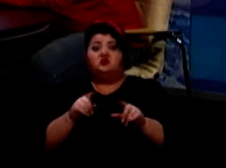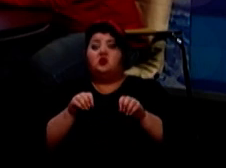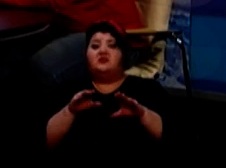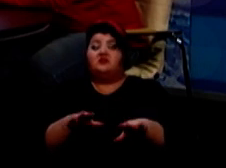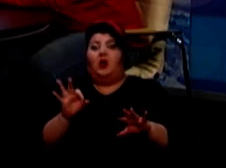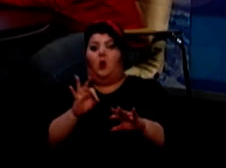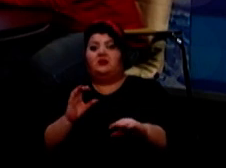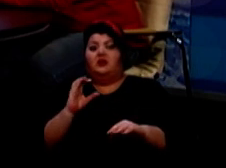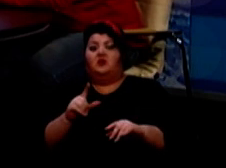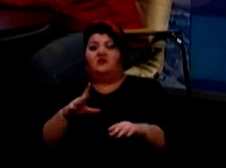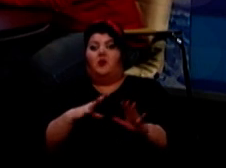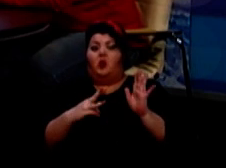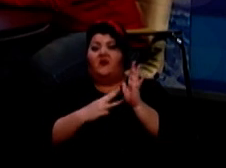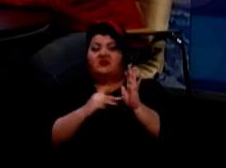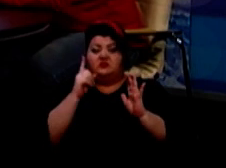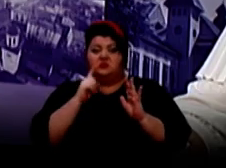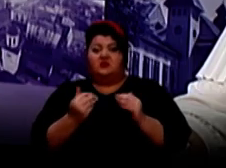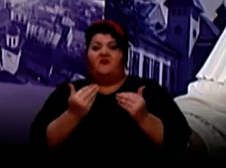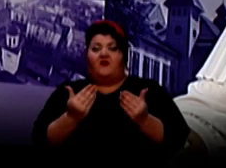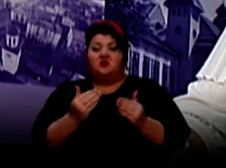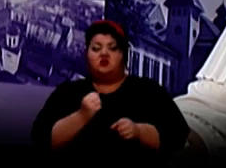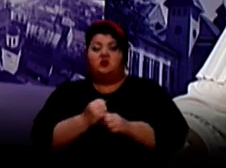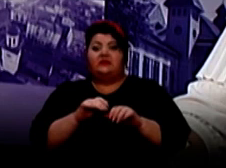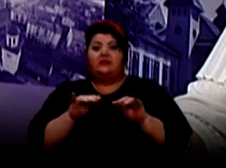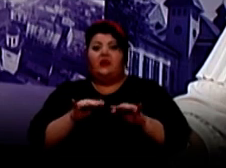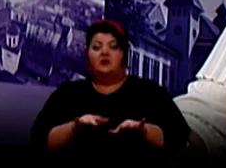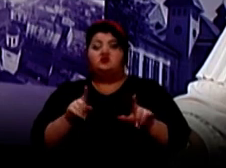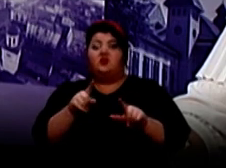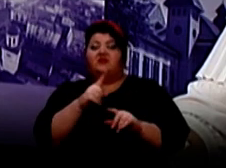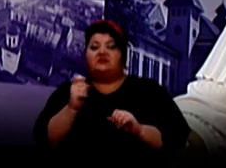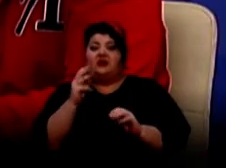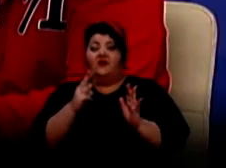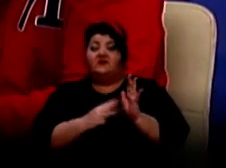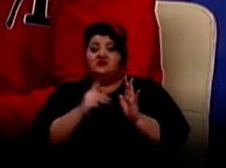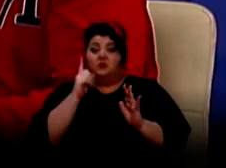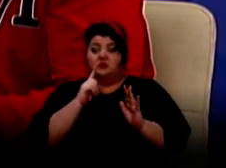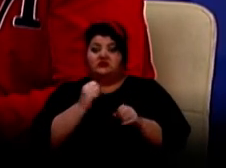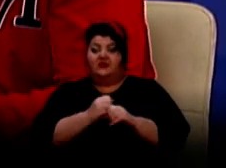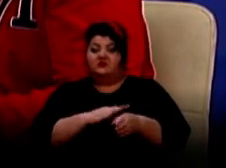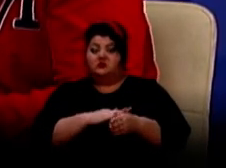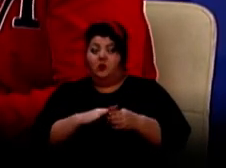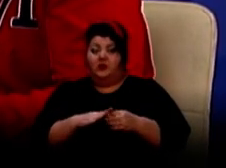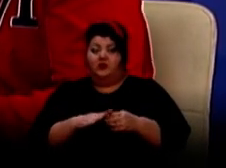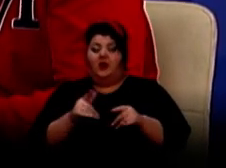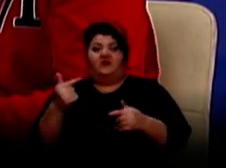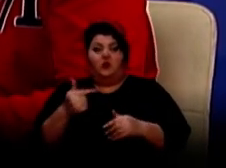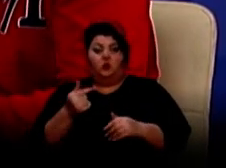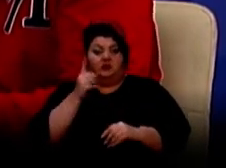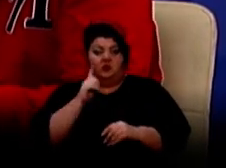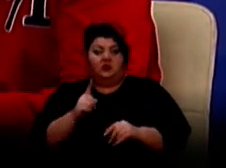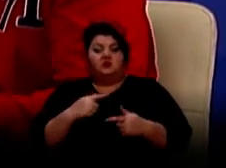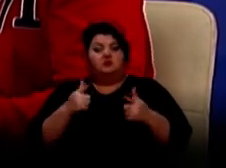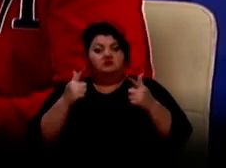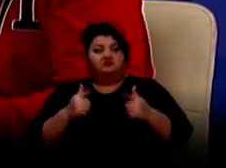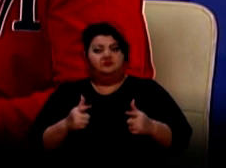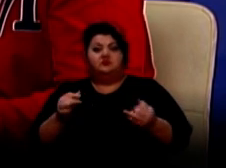Олександр Сергійович, у вас було 8 місяців вашої діяльності. Скажіть, будь ласка, що ви за 8 місяців зробили Ми в грудні з вами знайшли діалог. Ми